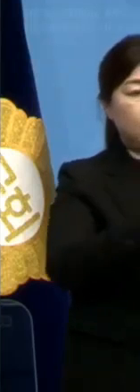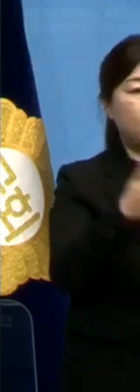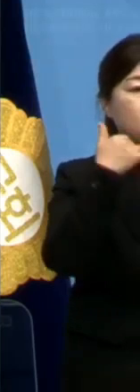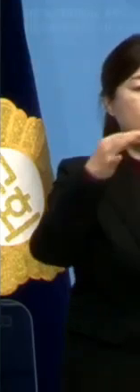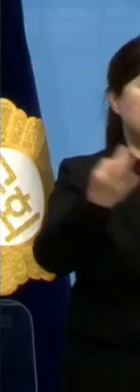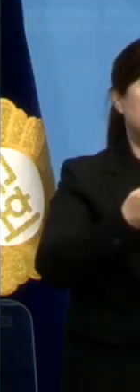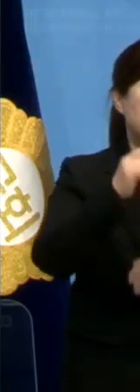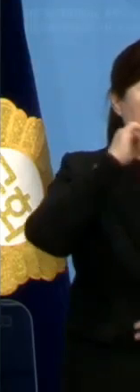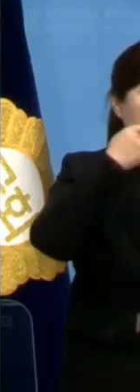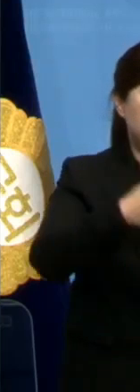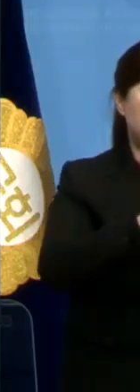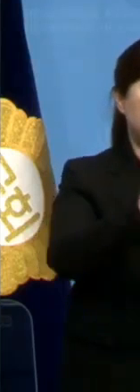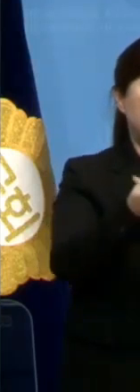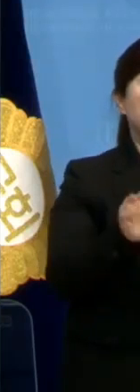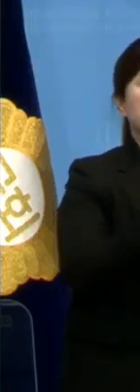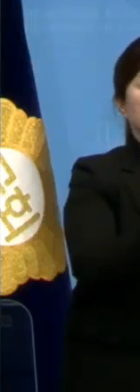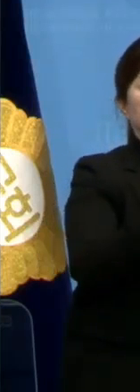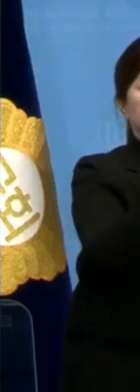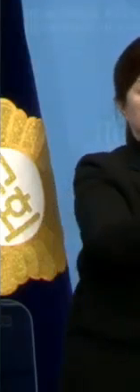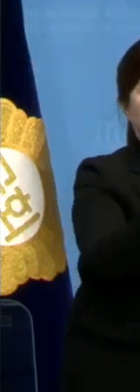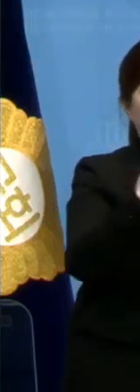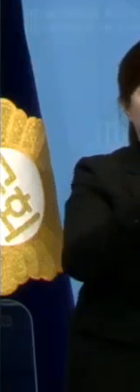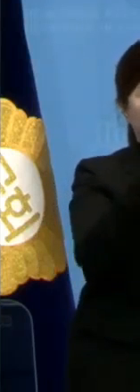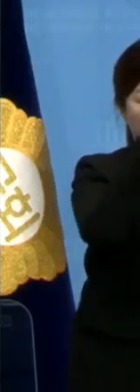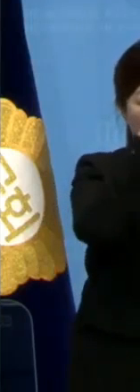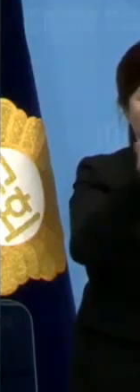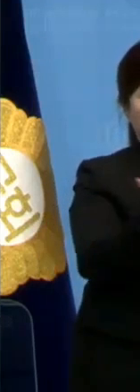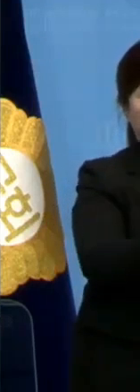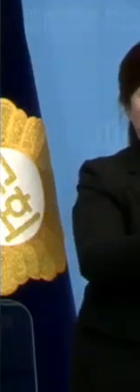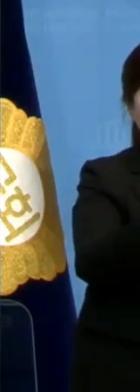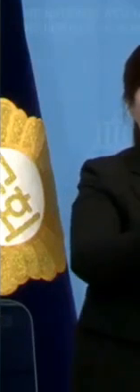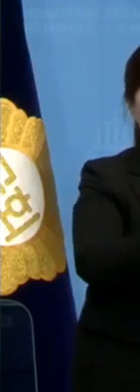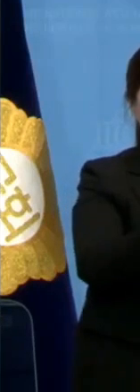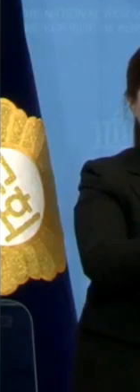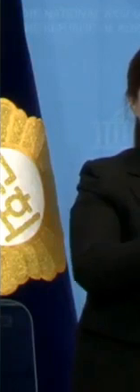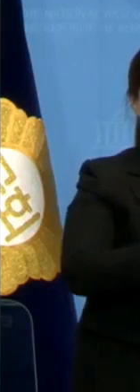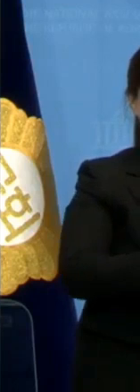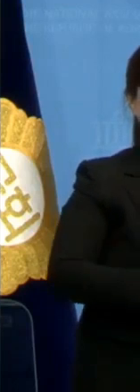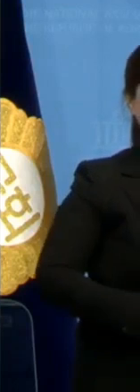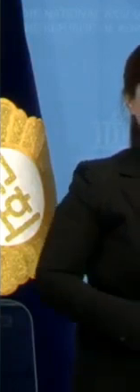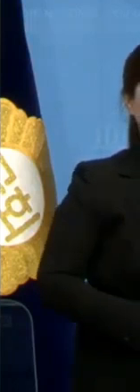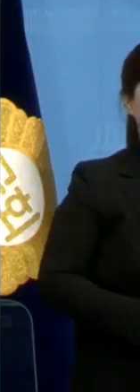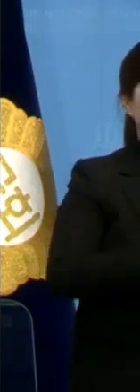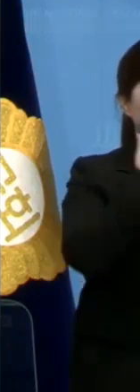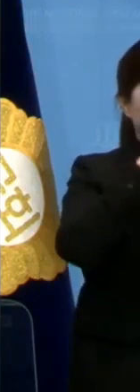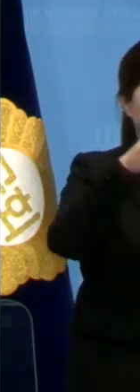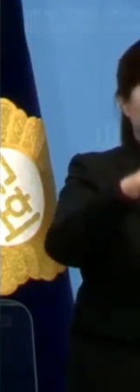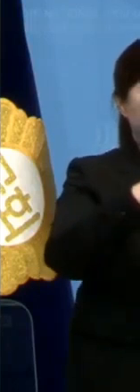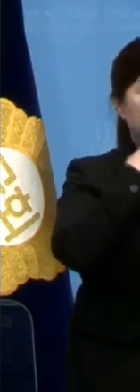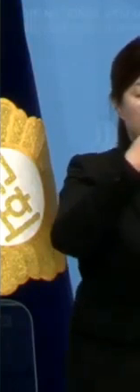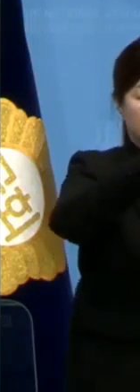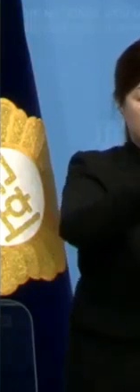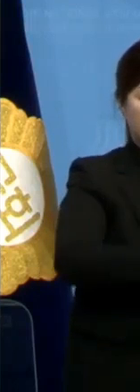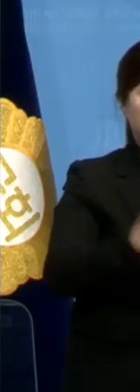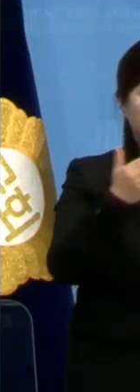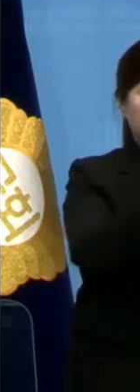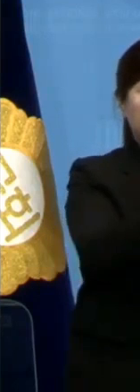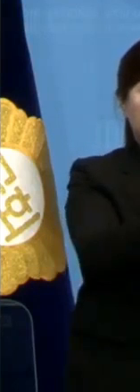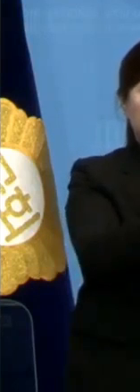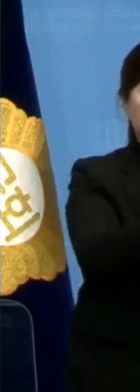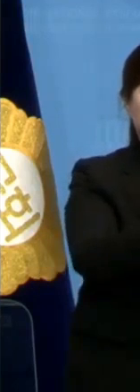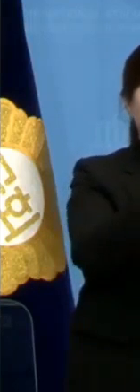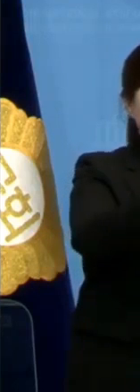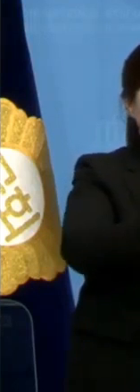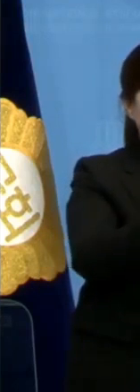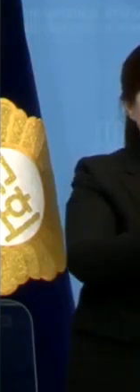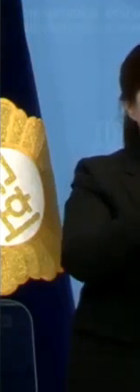어려짐에 따라 이를 지원하기 위해 상병수당을 지급하는 정책입니다. 서울 소재 만 12세 이하 아동 중